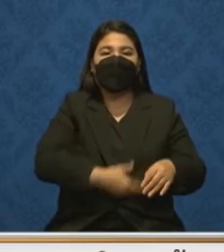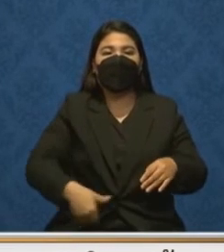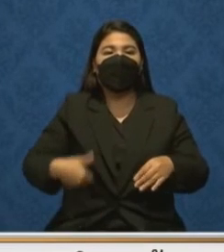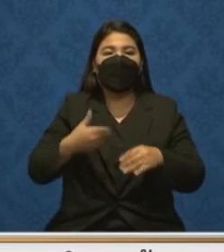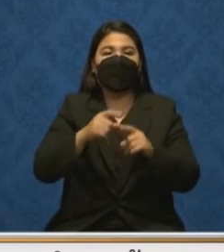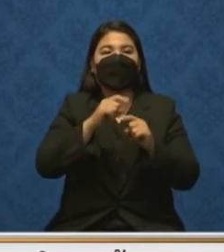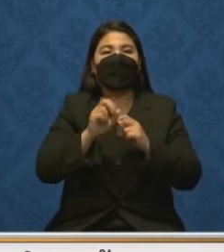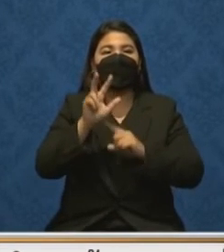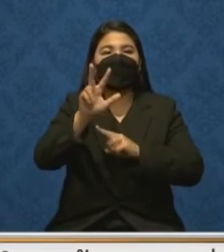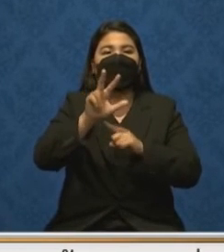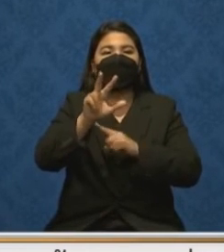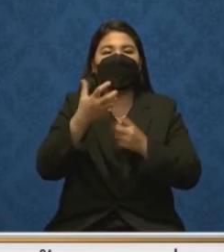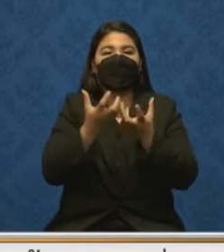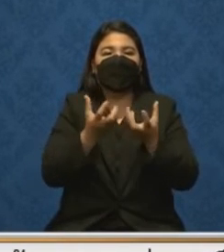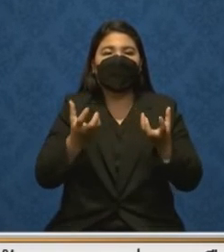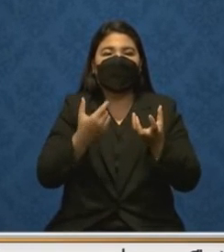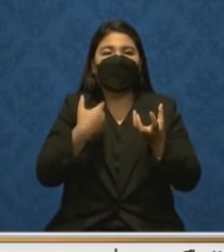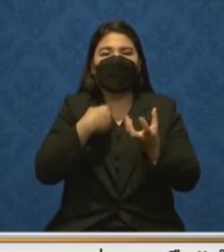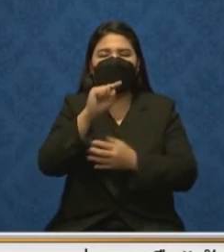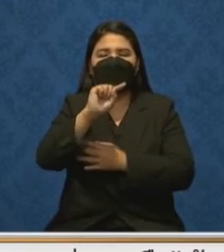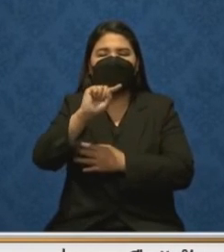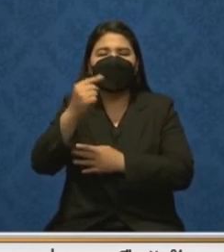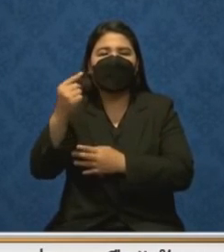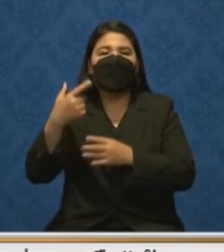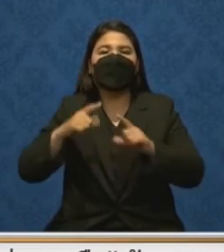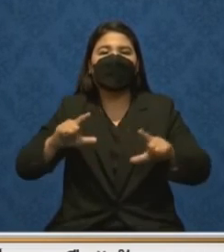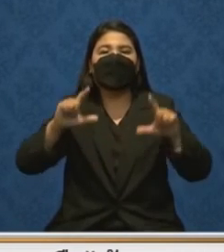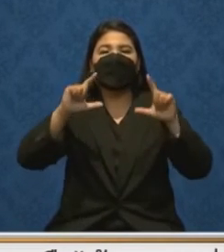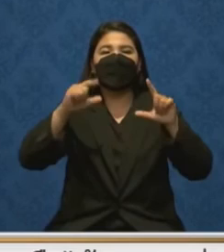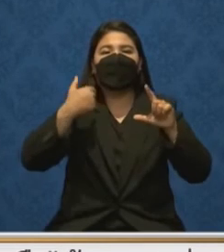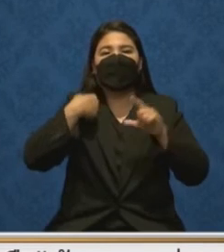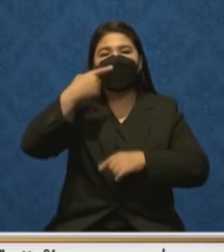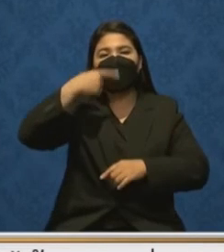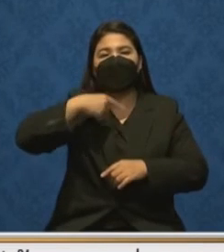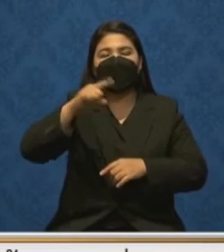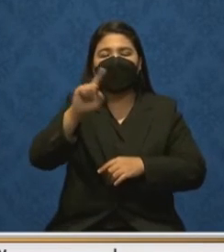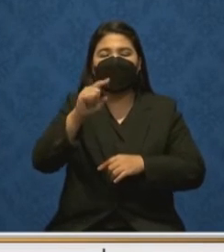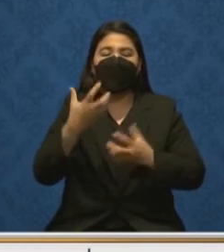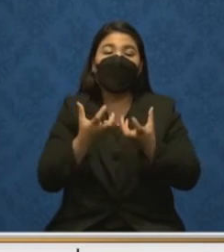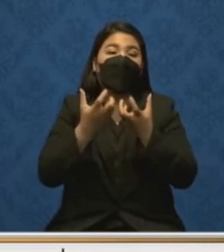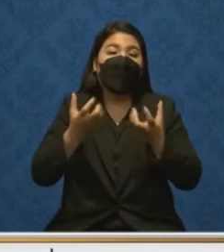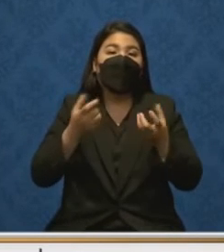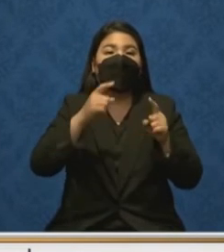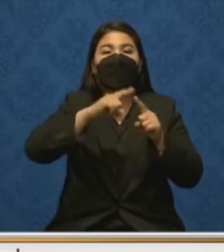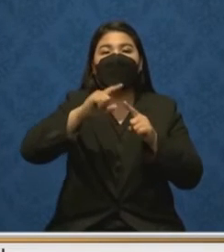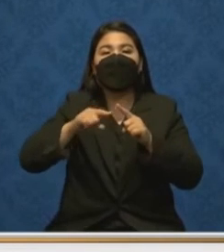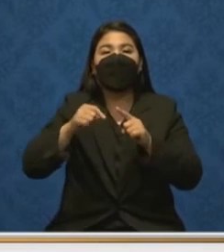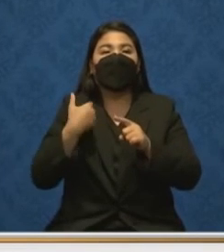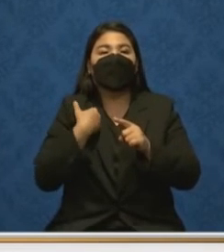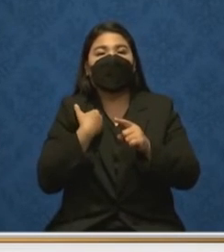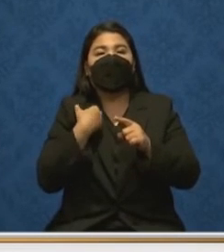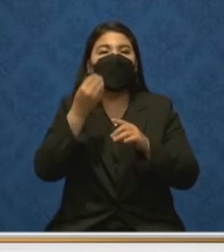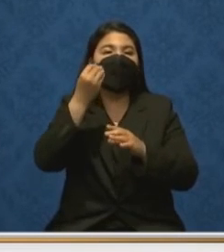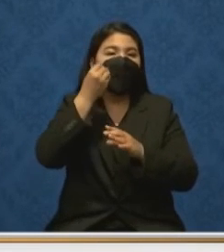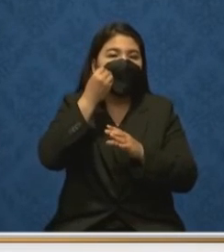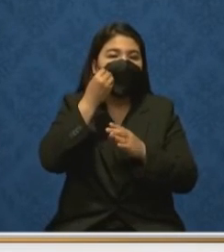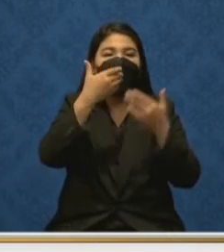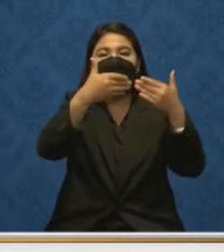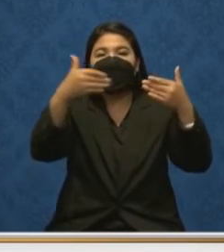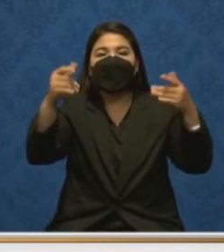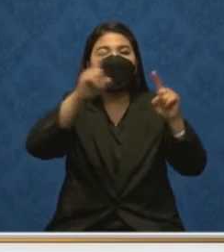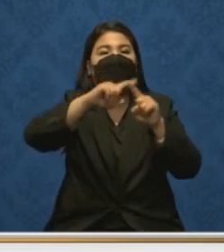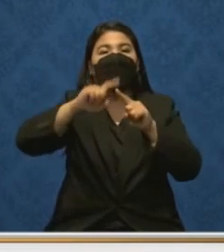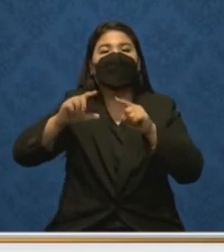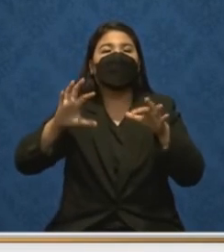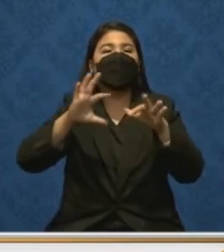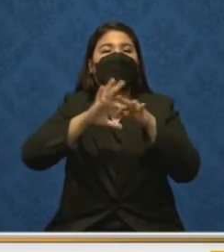สินค้าที่มีลกษณะซร่างสัน ซึงเป็นอัตลักษไย เช่น ดีไสนต่างๆ แฟช่ Arsen ของตกแต่งบ้านที่มีอัตลักษความ